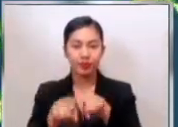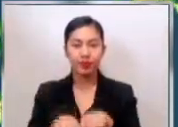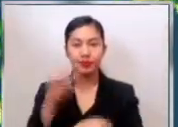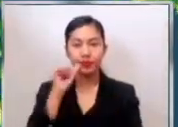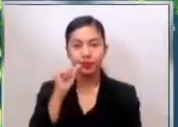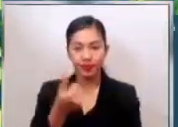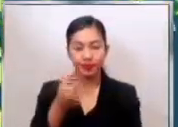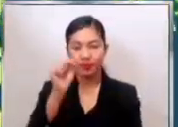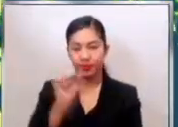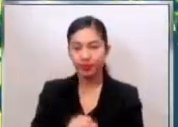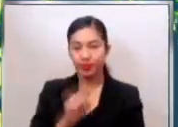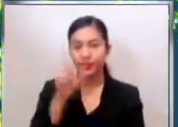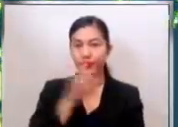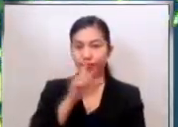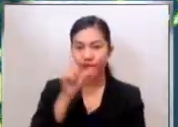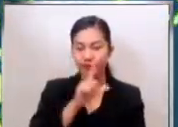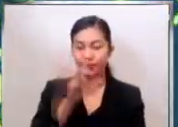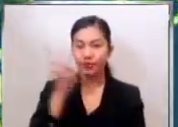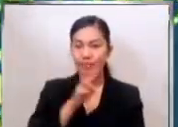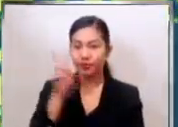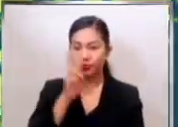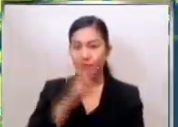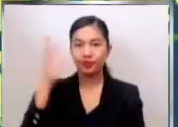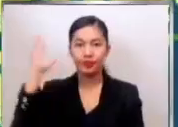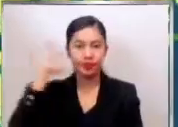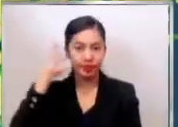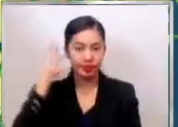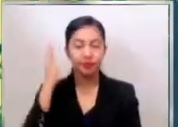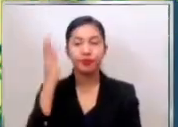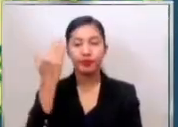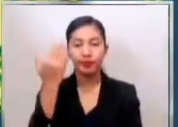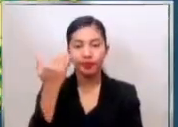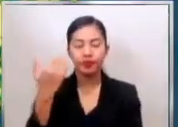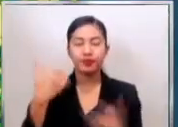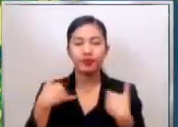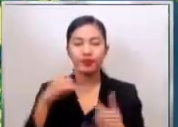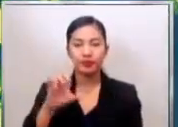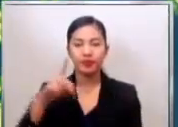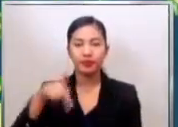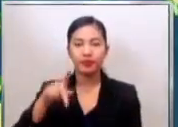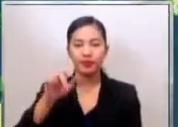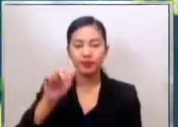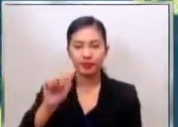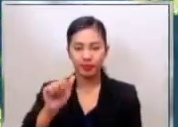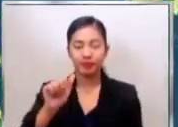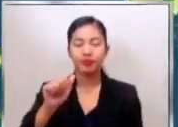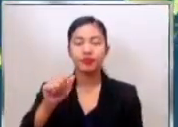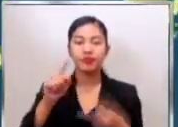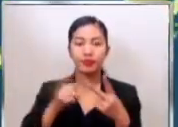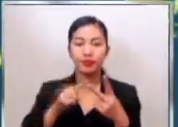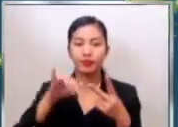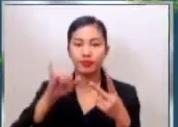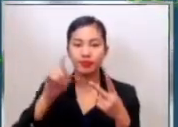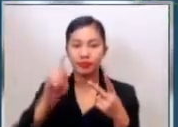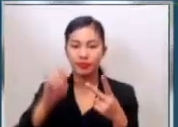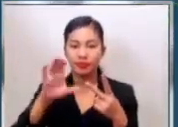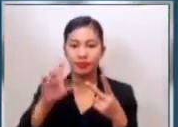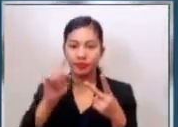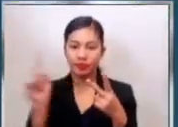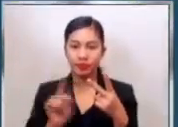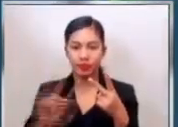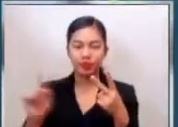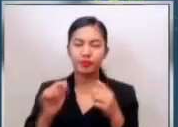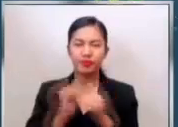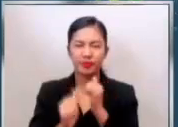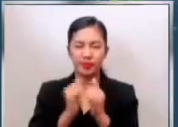Luzon, Visayas at Mindanao dahil sa LPA at ITCZ. Sa Linggo, buong bansa po ay makakaranas ng mga